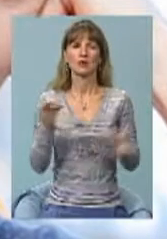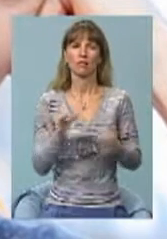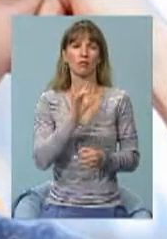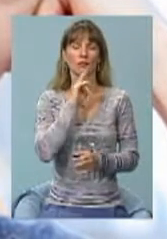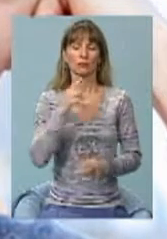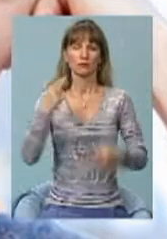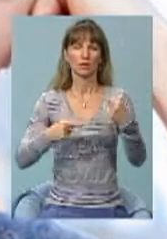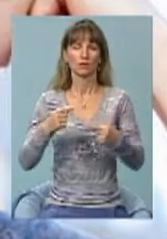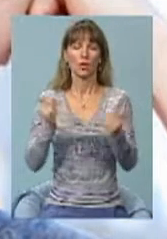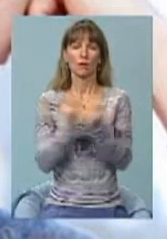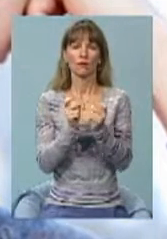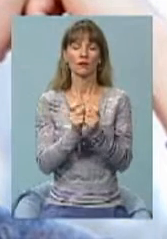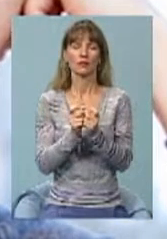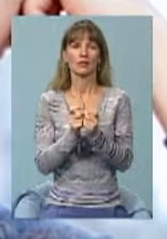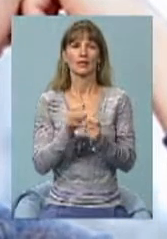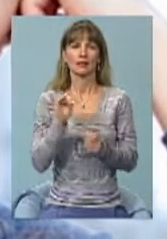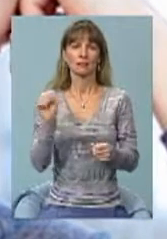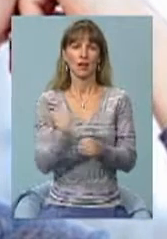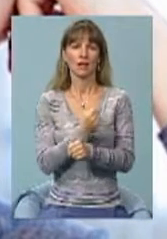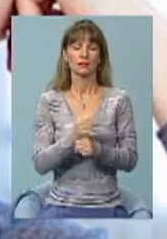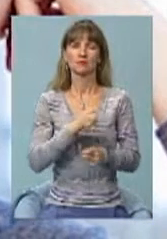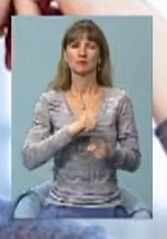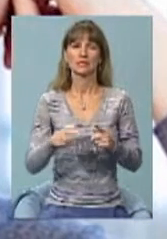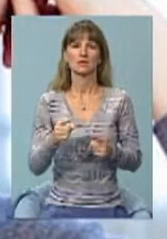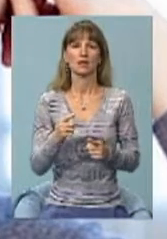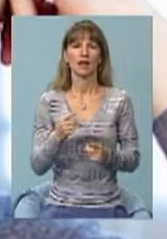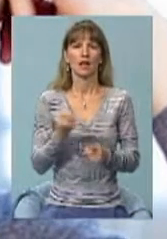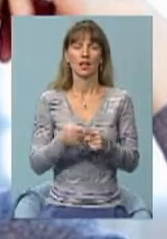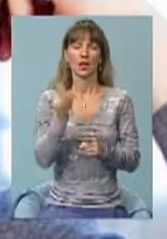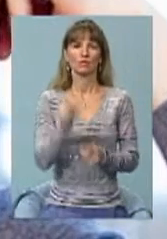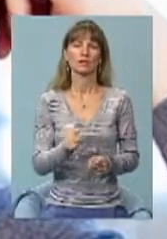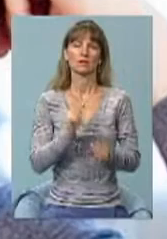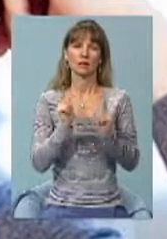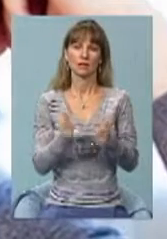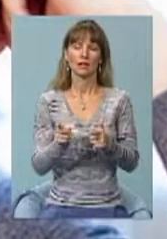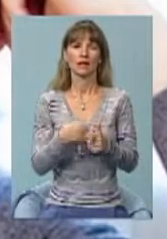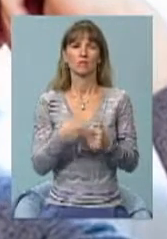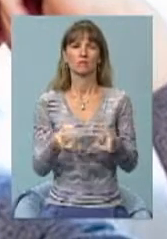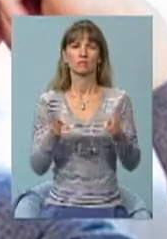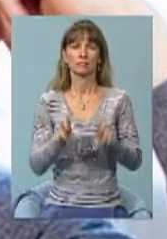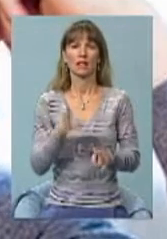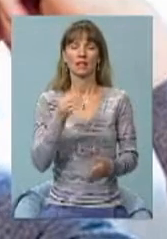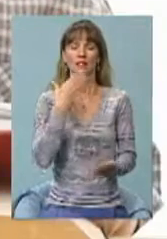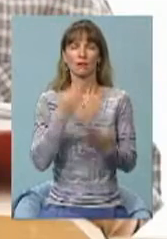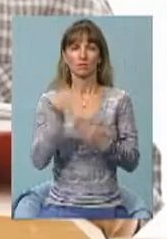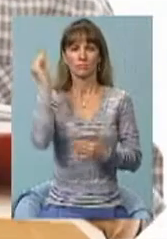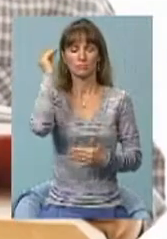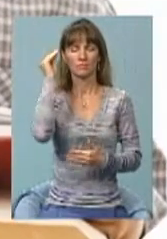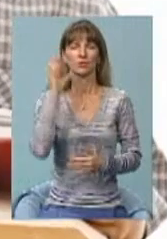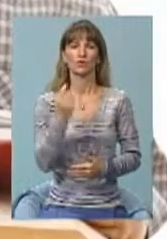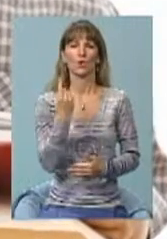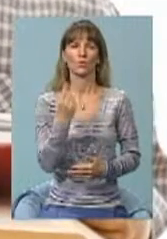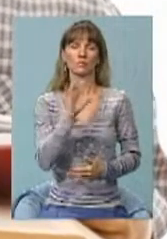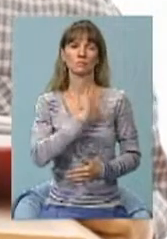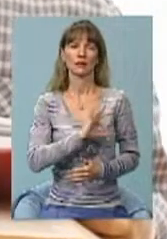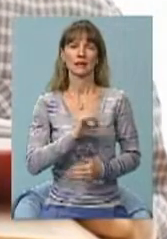сперечатись, конфліктувати, лізти у бійку. Швидше за все вона або погодиться, або залишиться на своїй думці. Ще одна